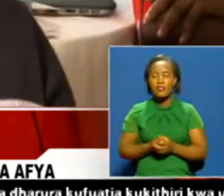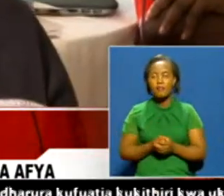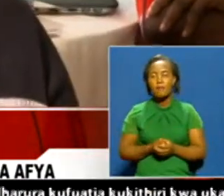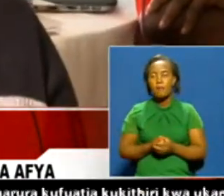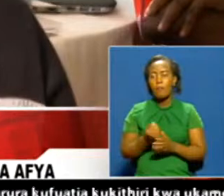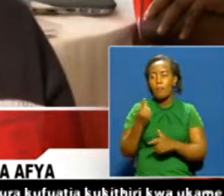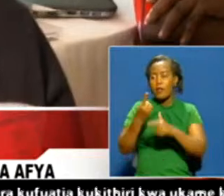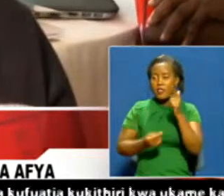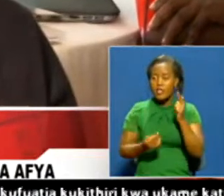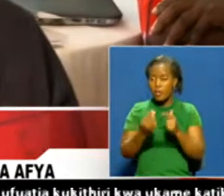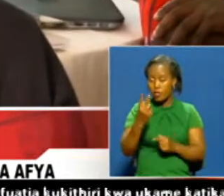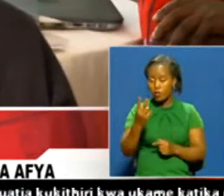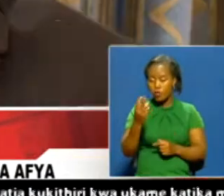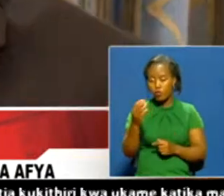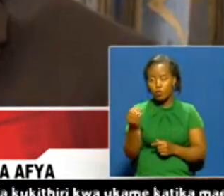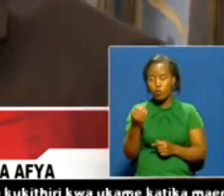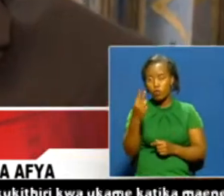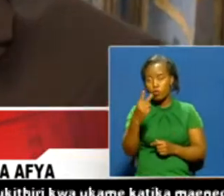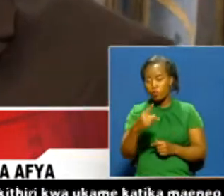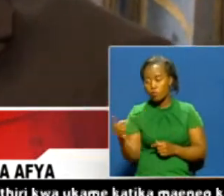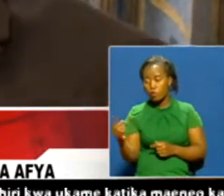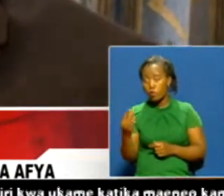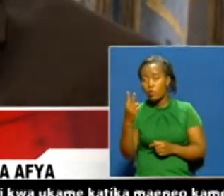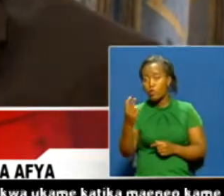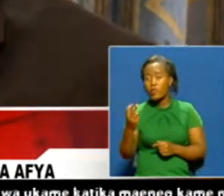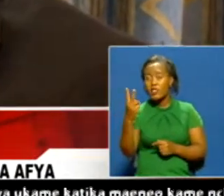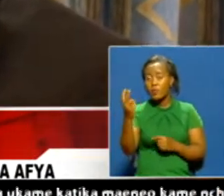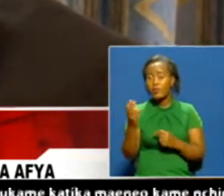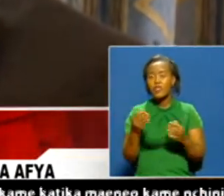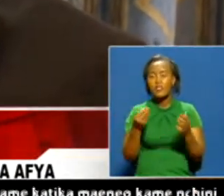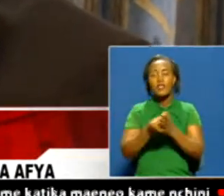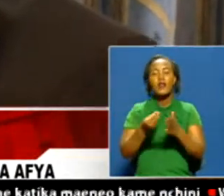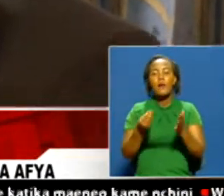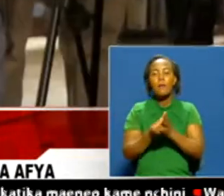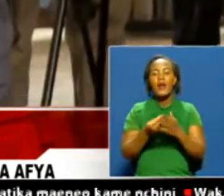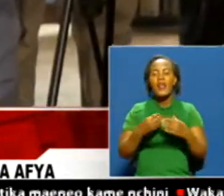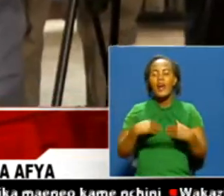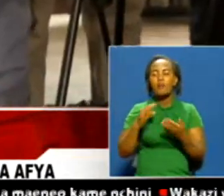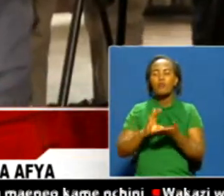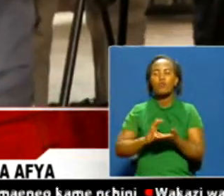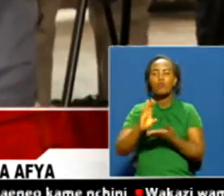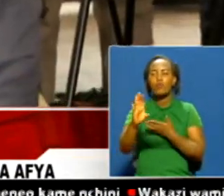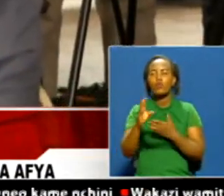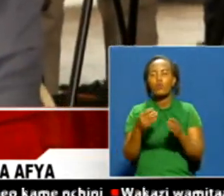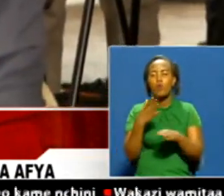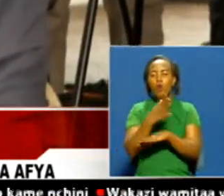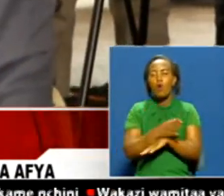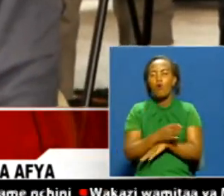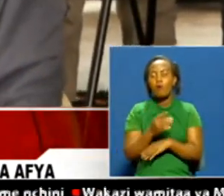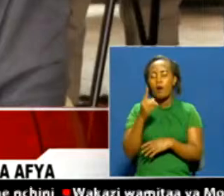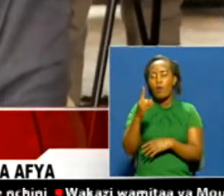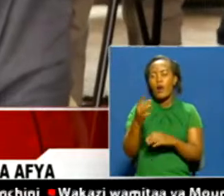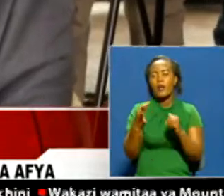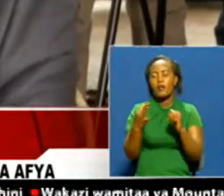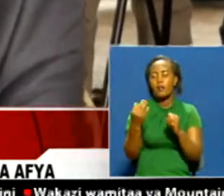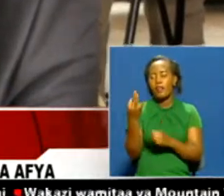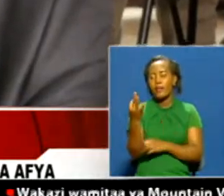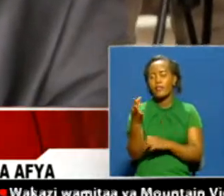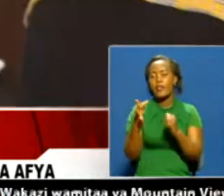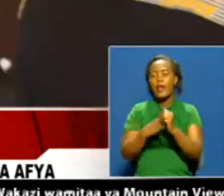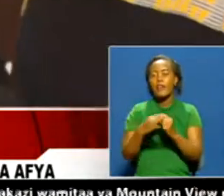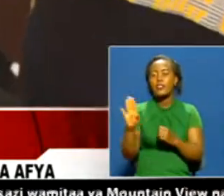2002 na 2020, hazina hiyo ya Globo imetoa takriban shilingi bilioni 138 kwa